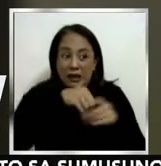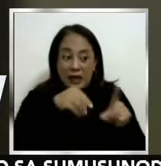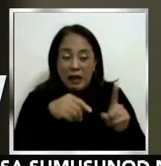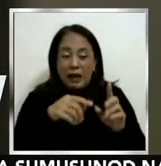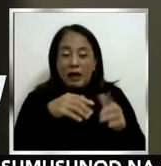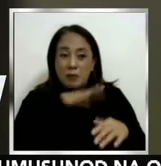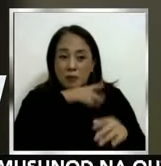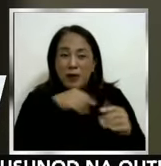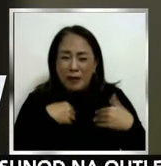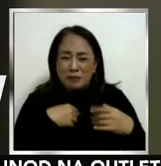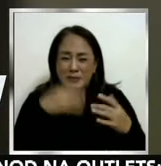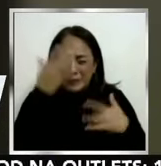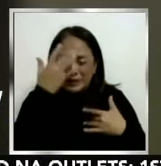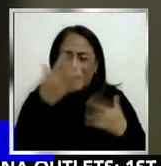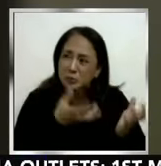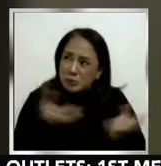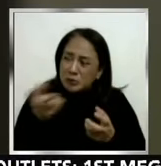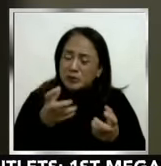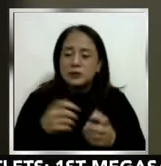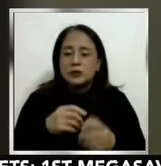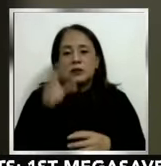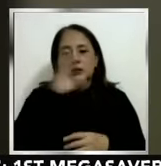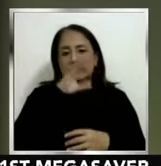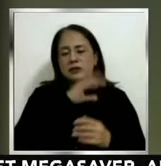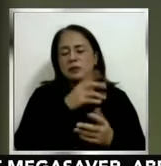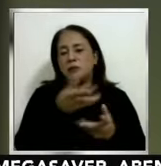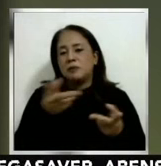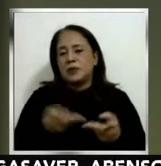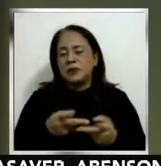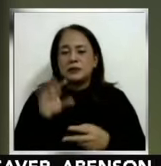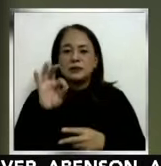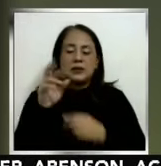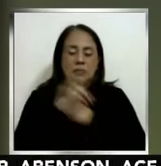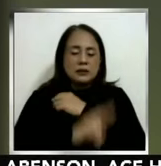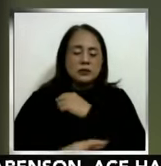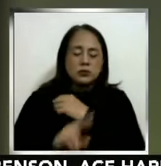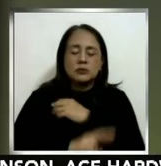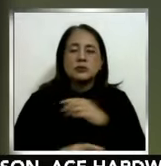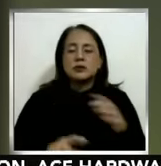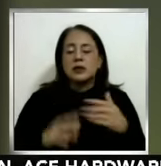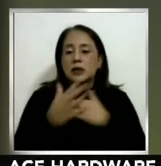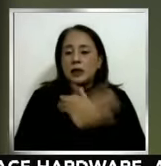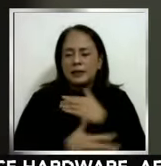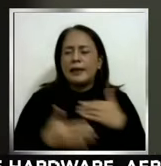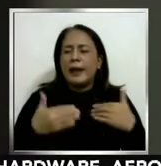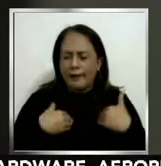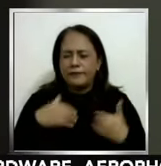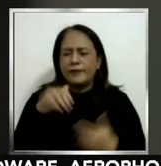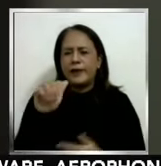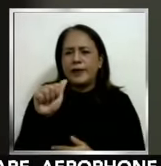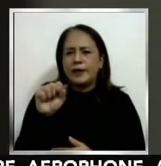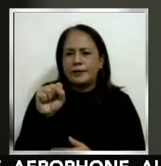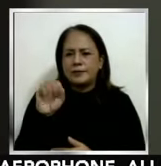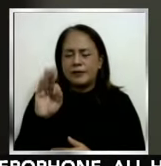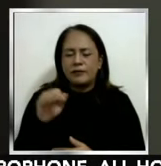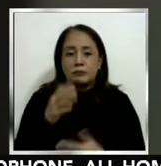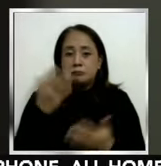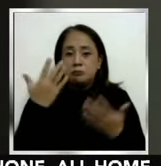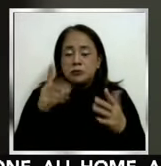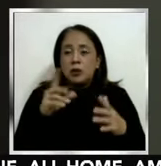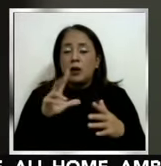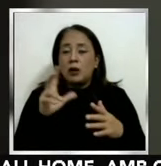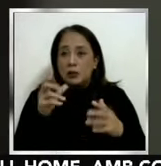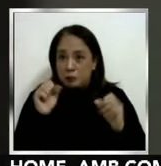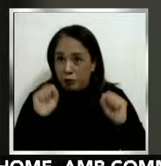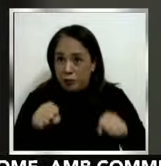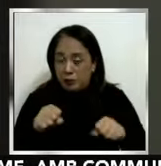Isa lang ang Cebu sa mga lugar sa 9 na rehiyon sa bansa na may mga kaso ng ASF. Hindi pa masabi kung maaari ito makaapekto